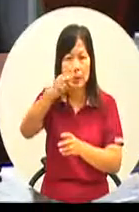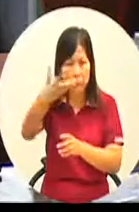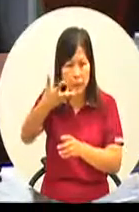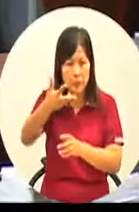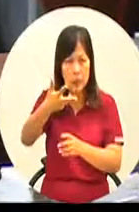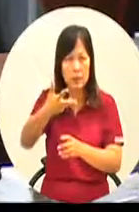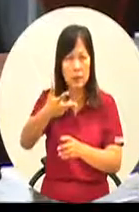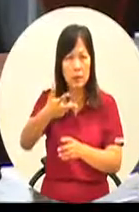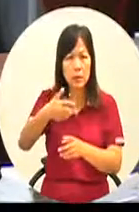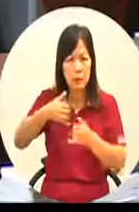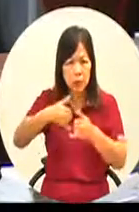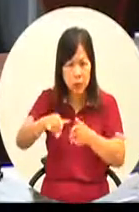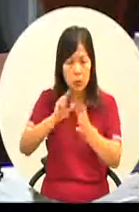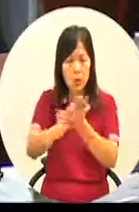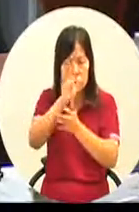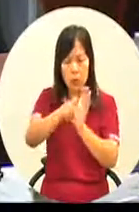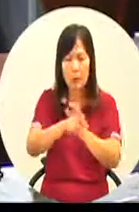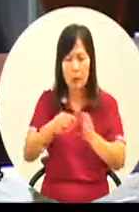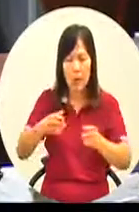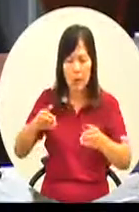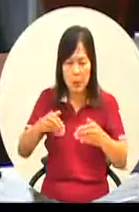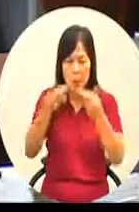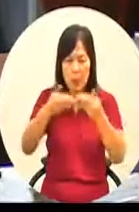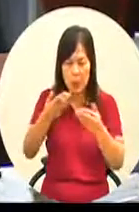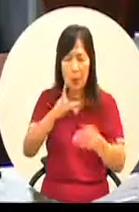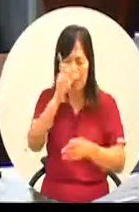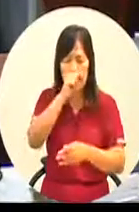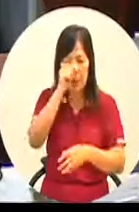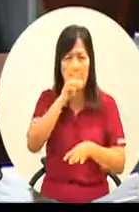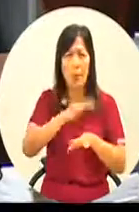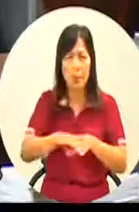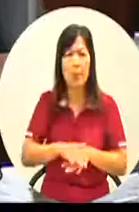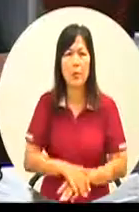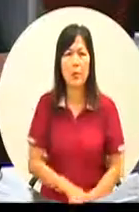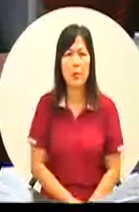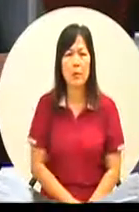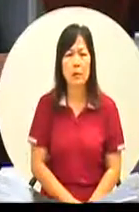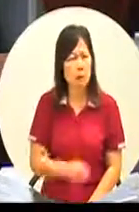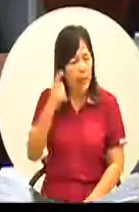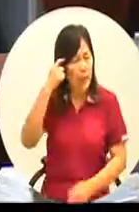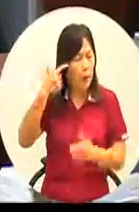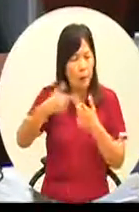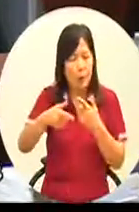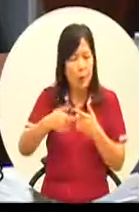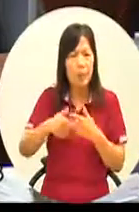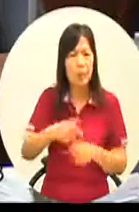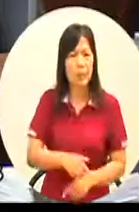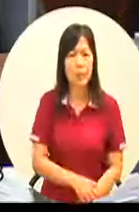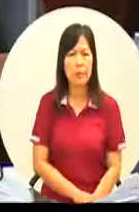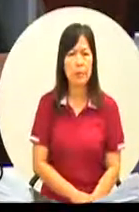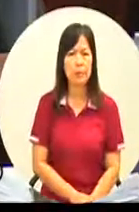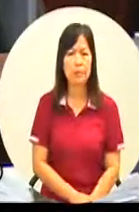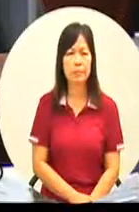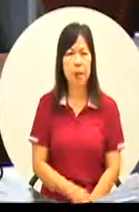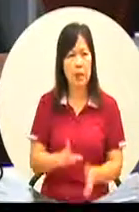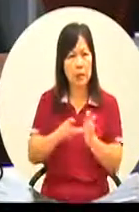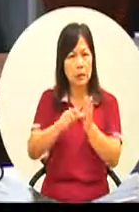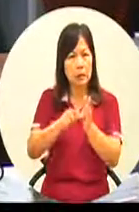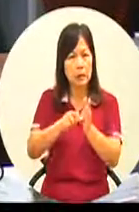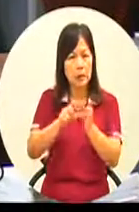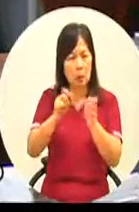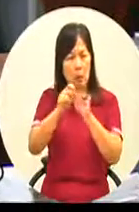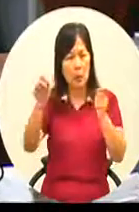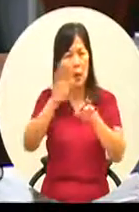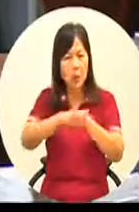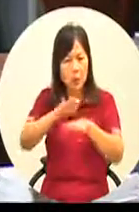一定以后事故频传，哦真正不符合。啊嘛哦，这个时间会足冗长，因为